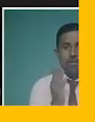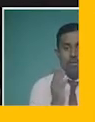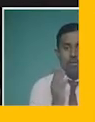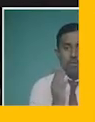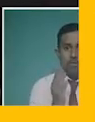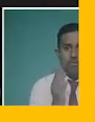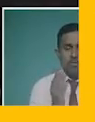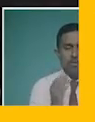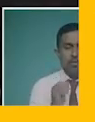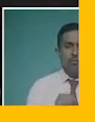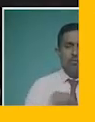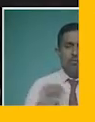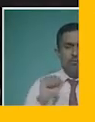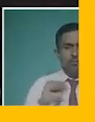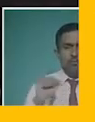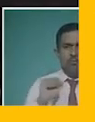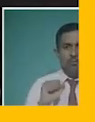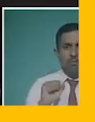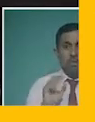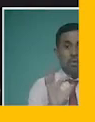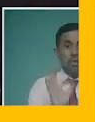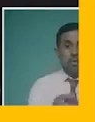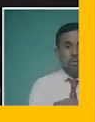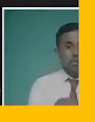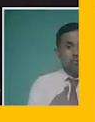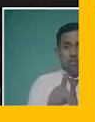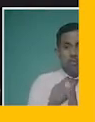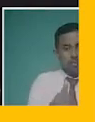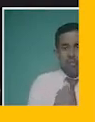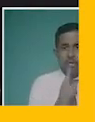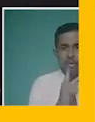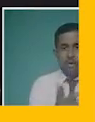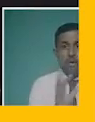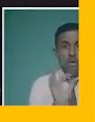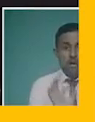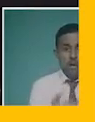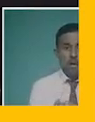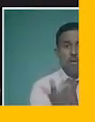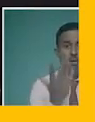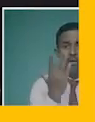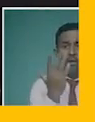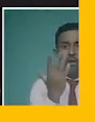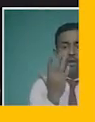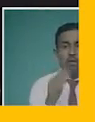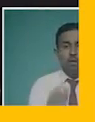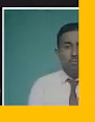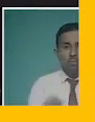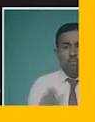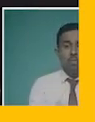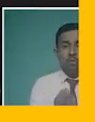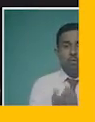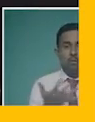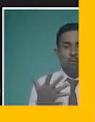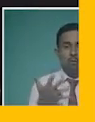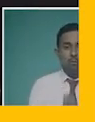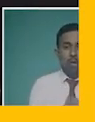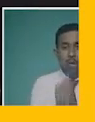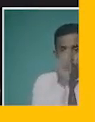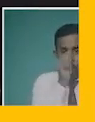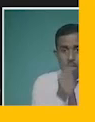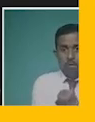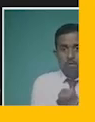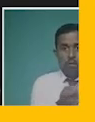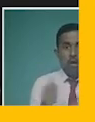විජේසිරි මන්ත්‍රීවරයා මහා අමුතු කතාවක් කිව්වා. මේ ආණ්ඩුව ආණ්ඩු පක්ෂයේ මන්ත්‍රීවරුන්ට වියත්පුරයේ නිවාස යෝජනා ක්‍රමයේ